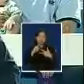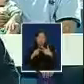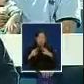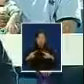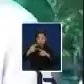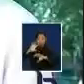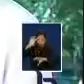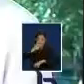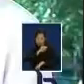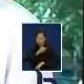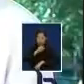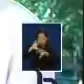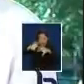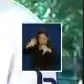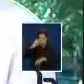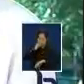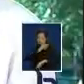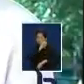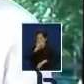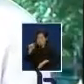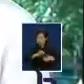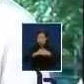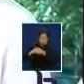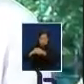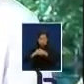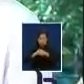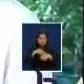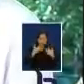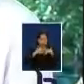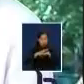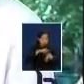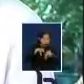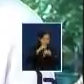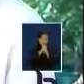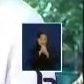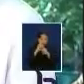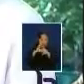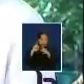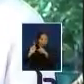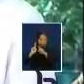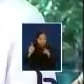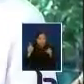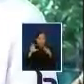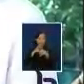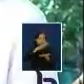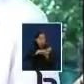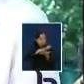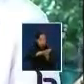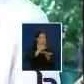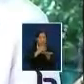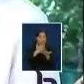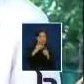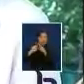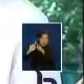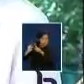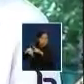มหาดไทยในเรื่องของการบูรณาการที่จะดูแลเรื่องของสถานบริการสถานให้การศึกษานะครับหรือแม้กระทั่งโร